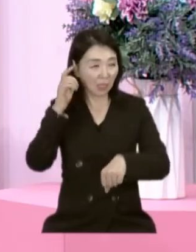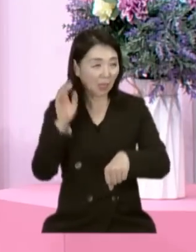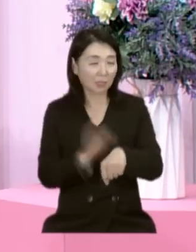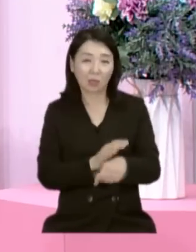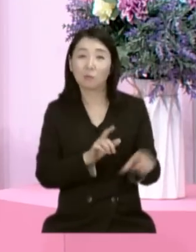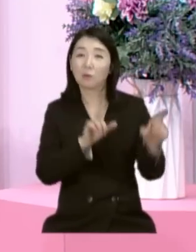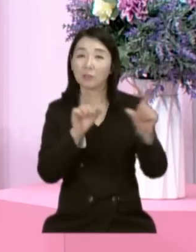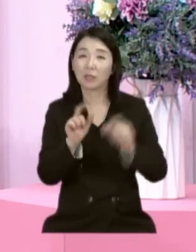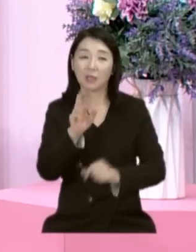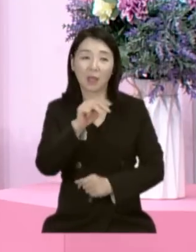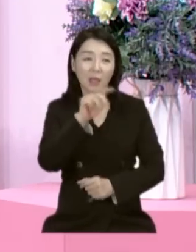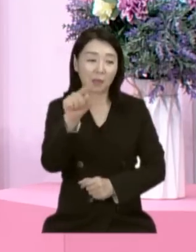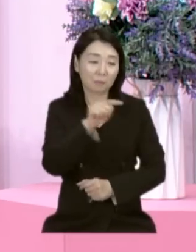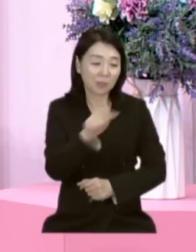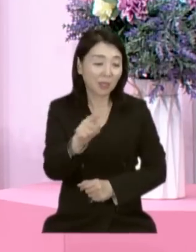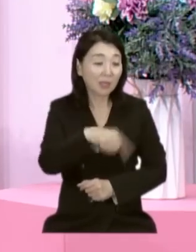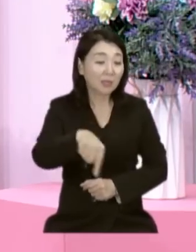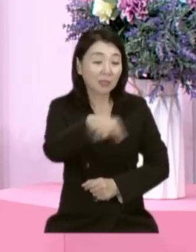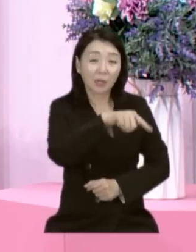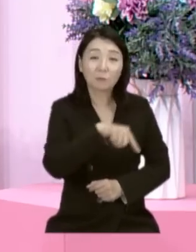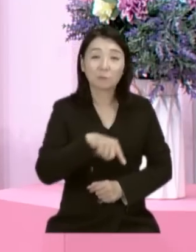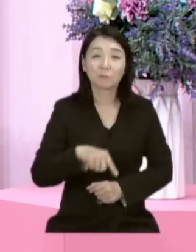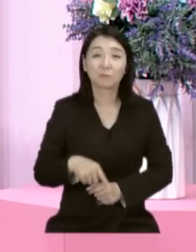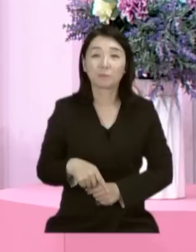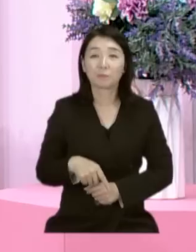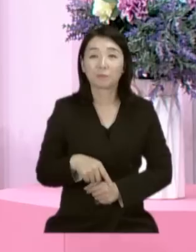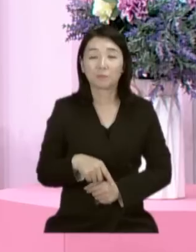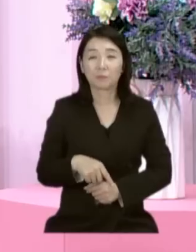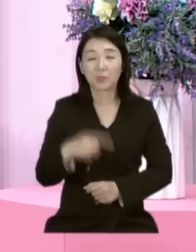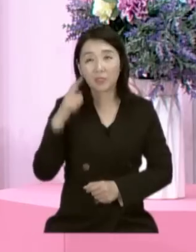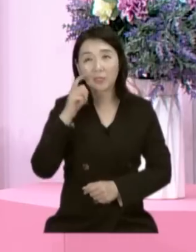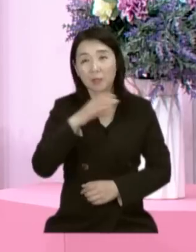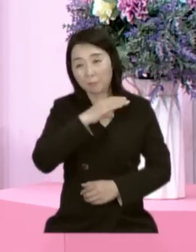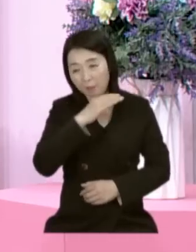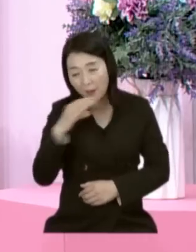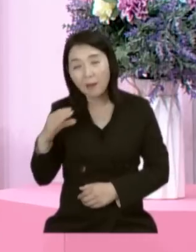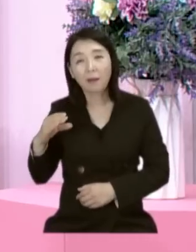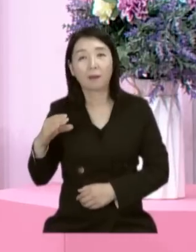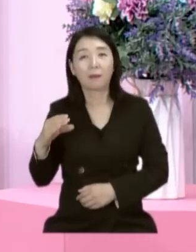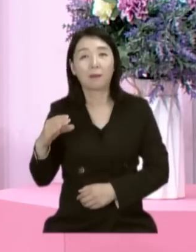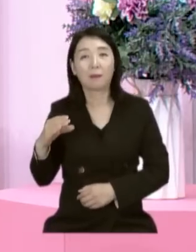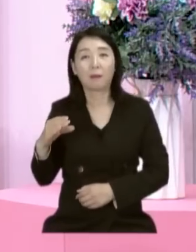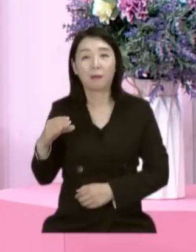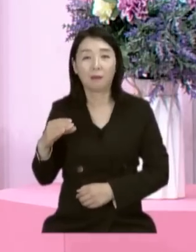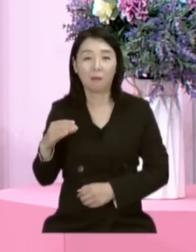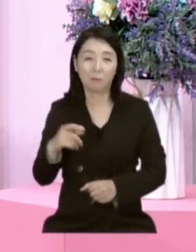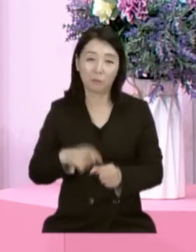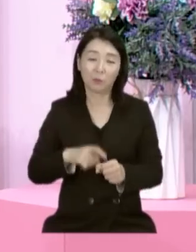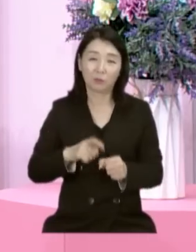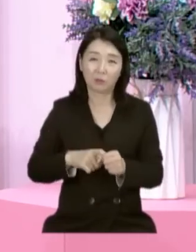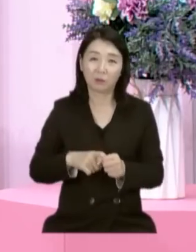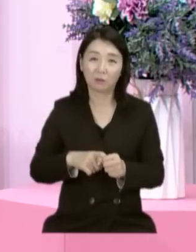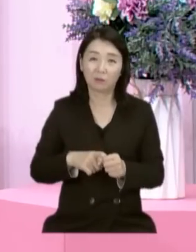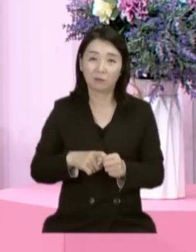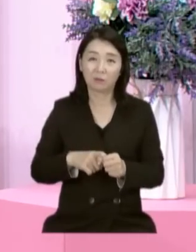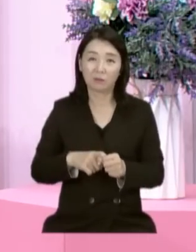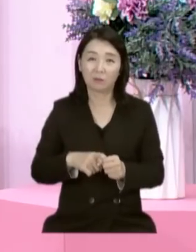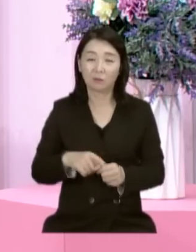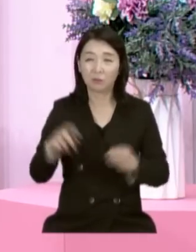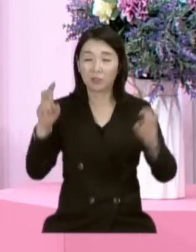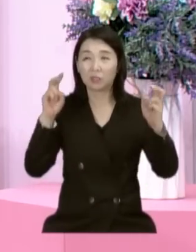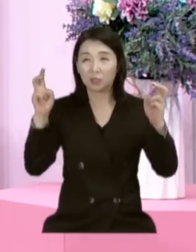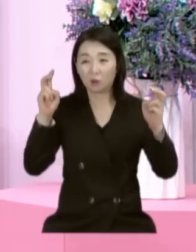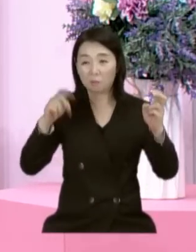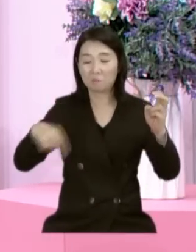생각을 갖고 살아가는 MZ세대들의 그 바른 생각을 갖도록 예. 우리 CBMC나 우리